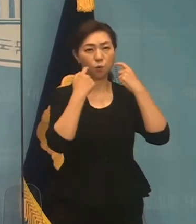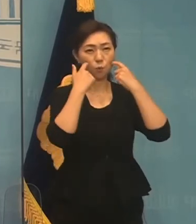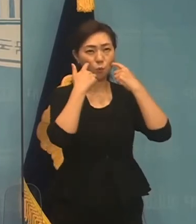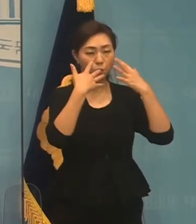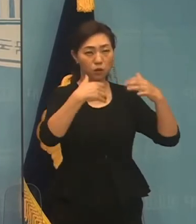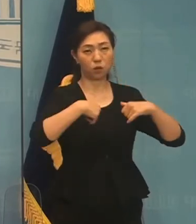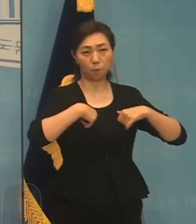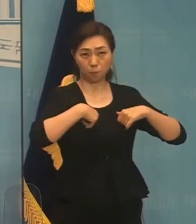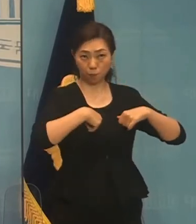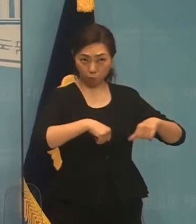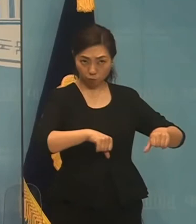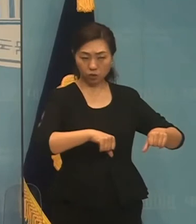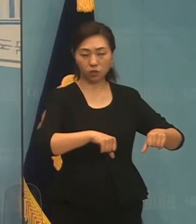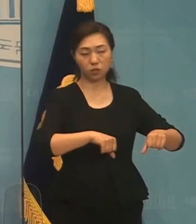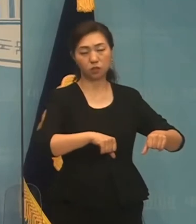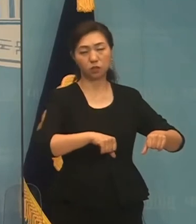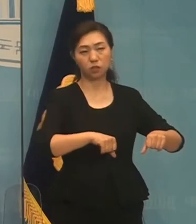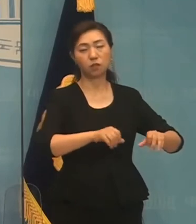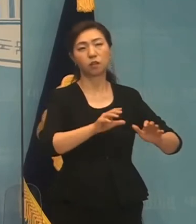포기한다면